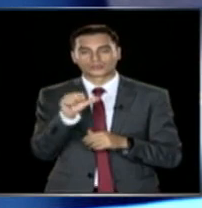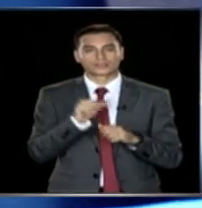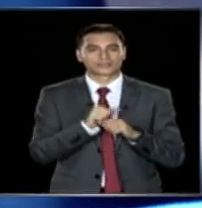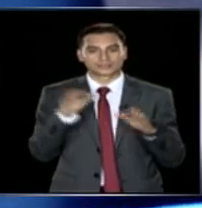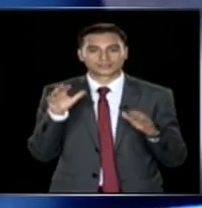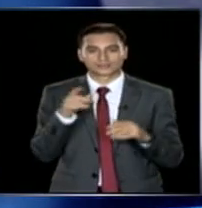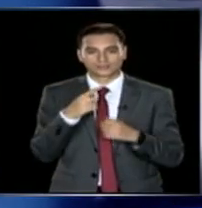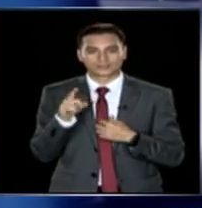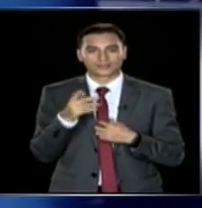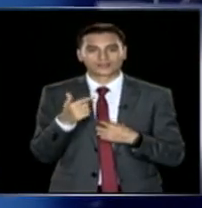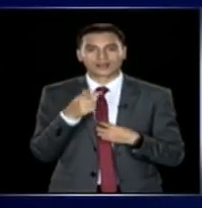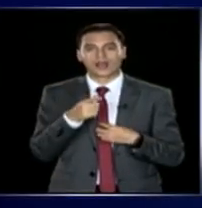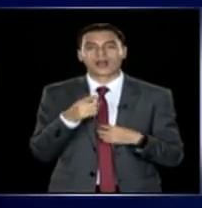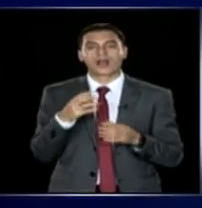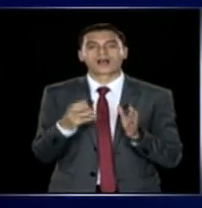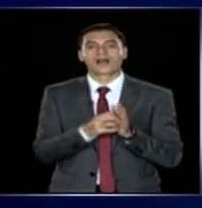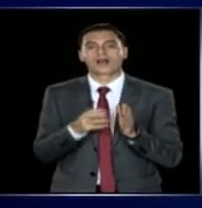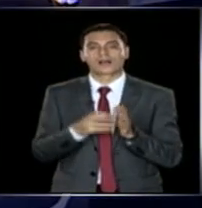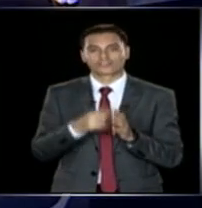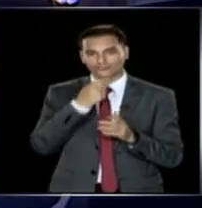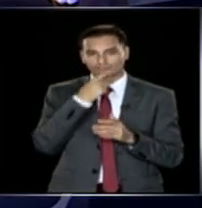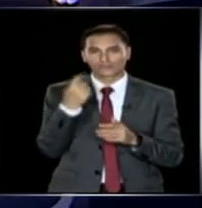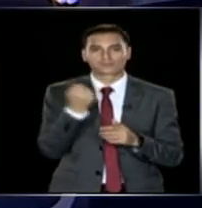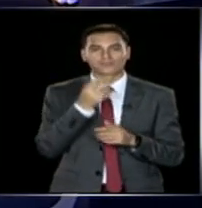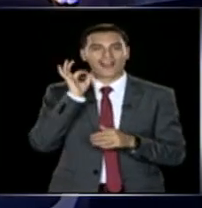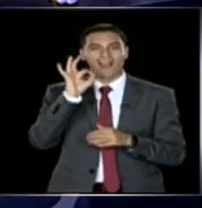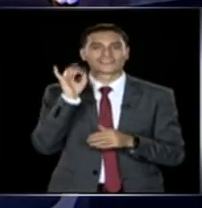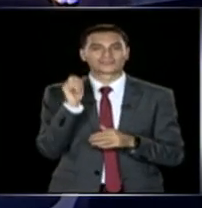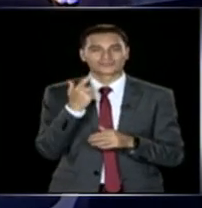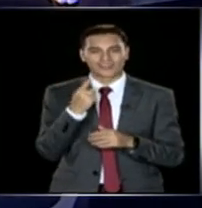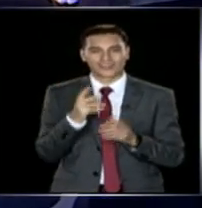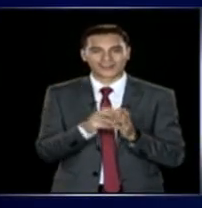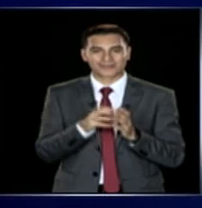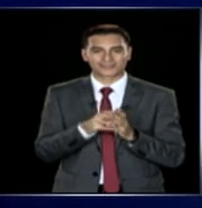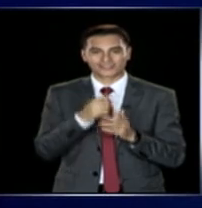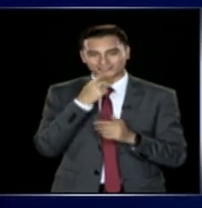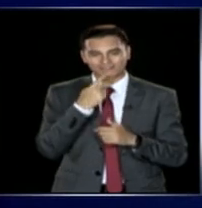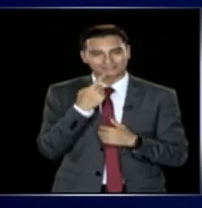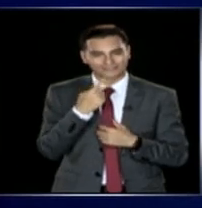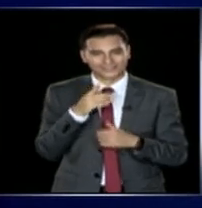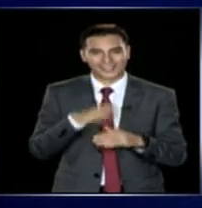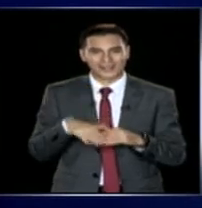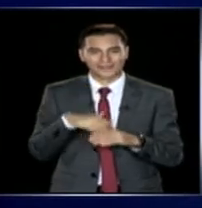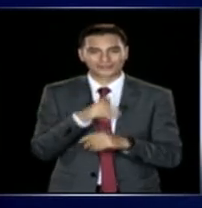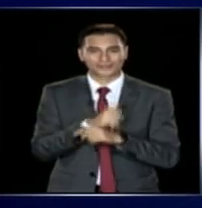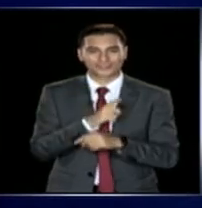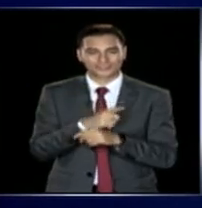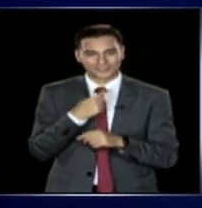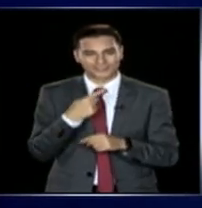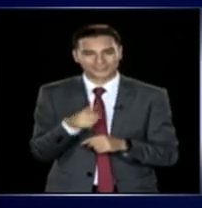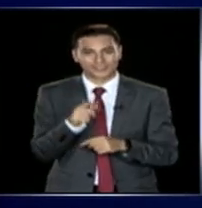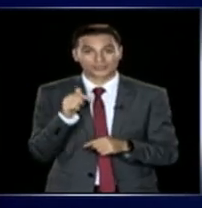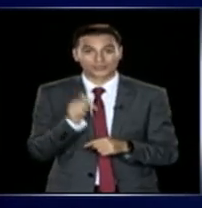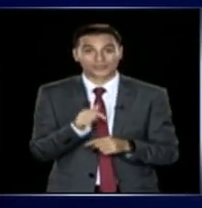12-1593. سنة تربيه انجليزي. انت تربيه انجليزي صحيح، من حقك تجاوب بسرعه في ثانيه. طبعا تربيه انجليزي من حقك.